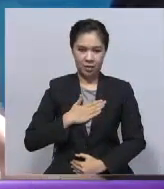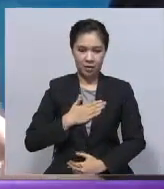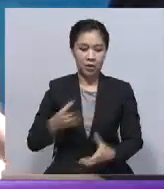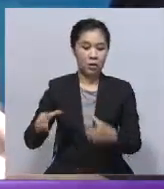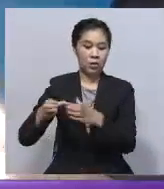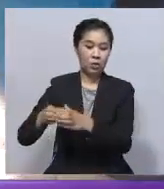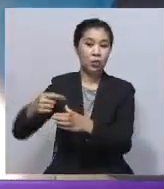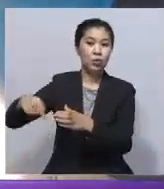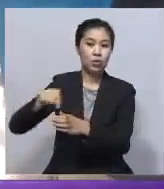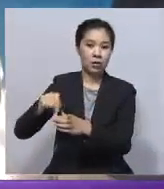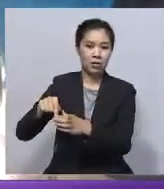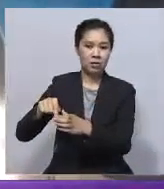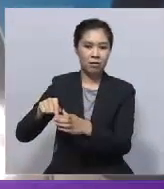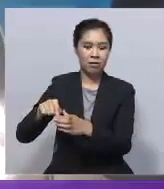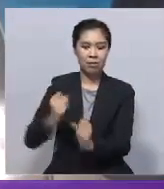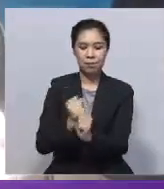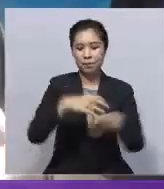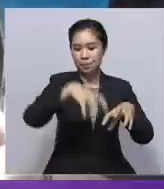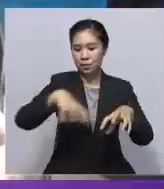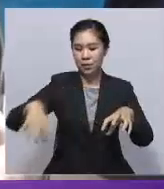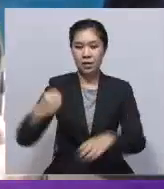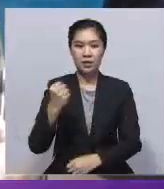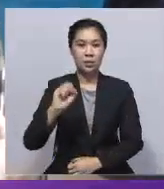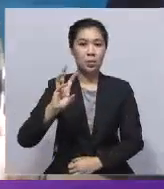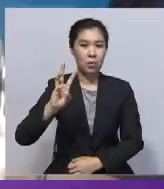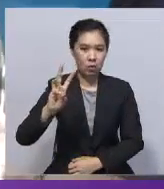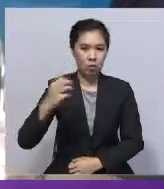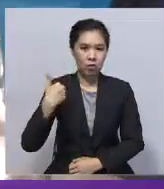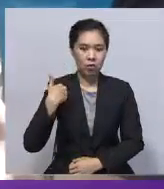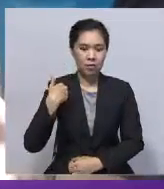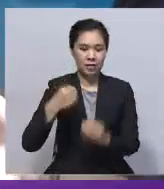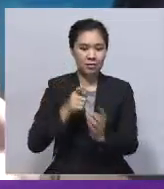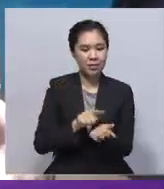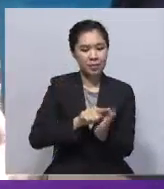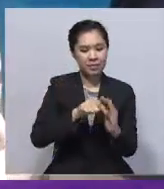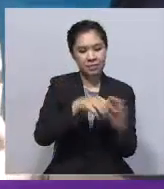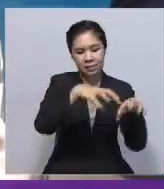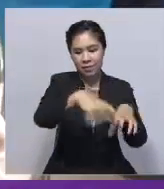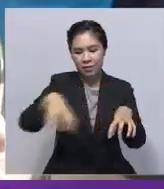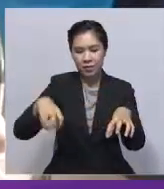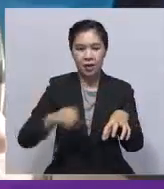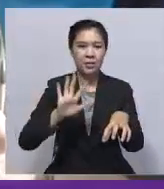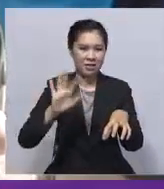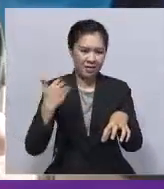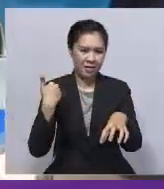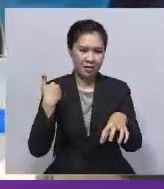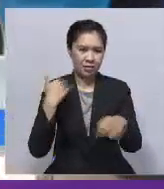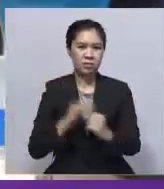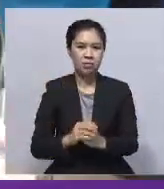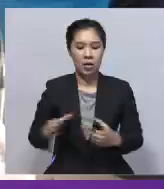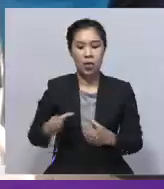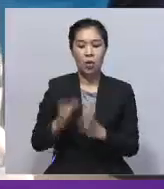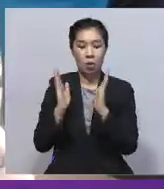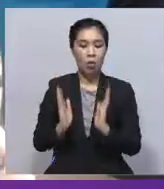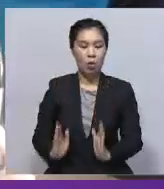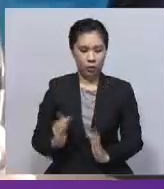านในพื้นที่นะครับ16สำนักบริหารกับ5สำนักสาขานะครับที่ผมเรียนแต่ต้นว่ากำลังพลเรามี